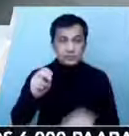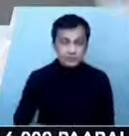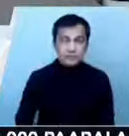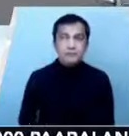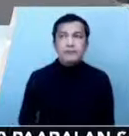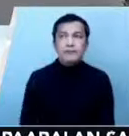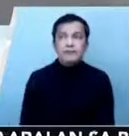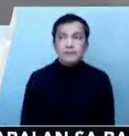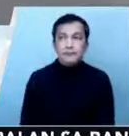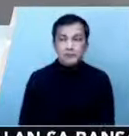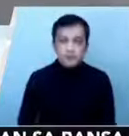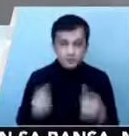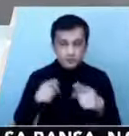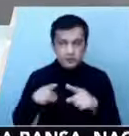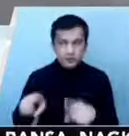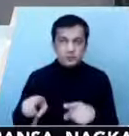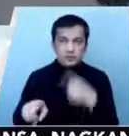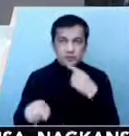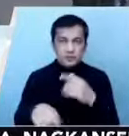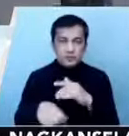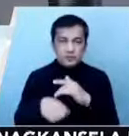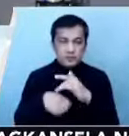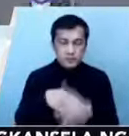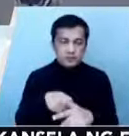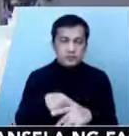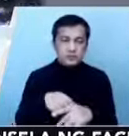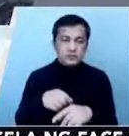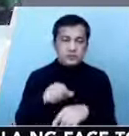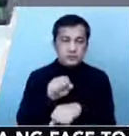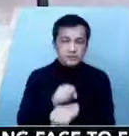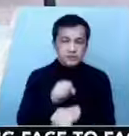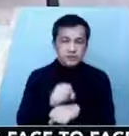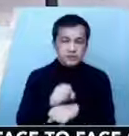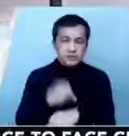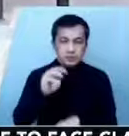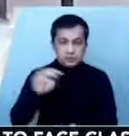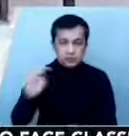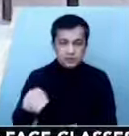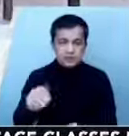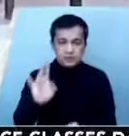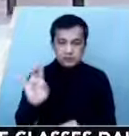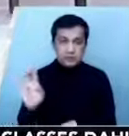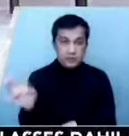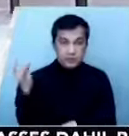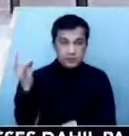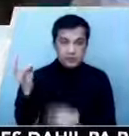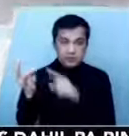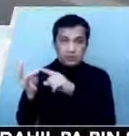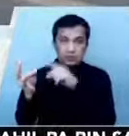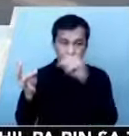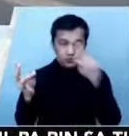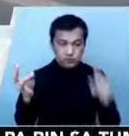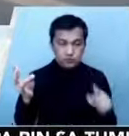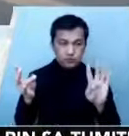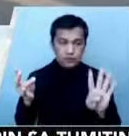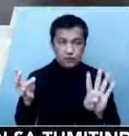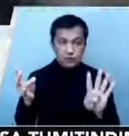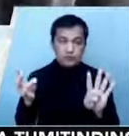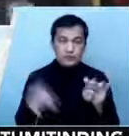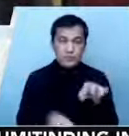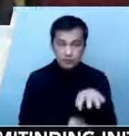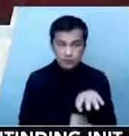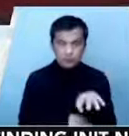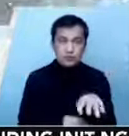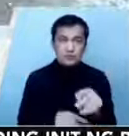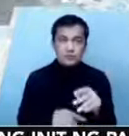Sasabay yan sa pagpapaaga ng trabaho sa gobyerno sa Metro Manila sa alas 7 ng umaga hanggang alas 4 ng hapon, pati na ang pagbabawal sa